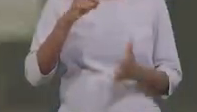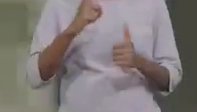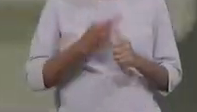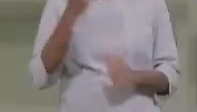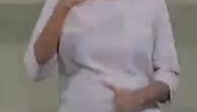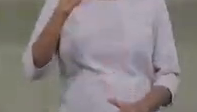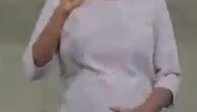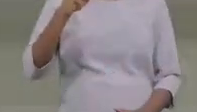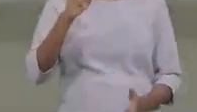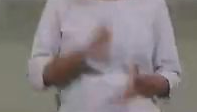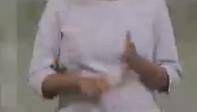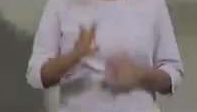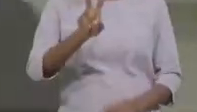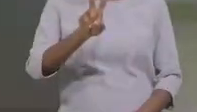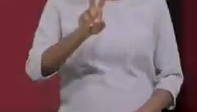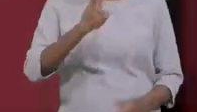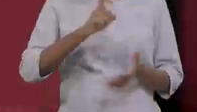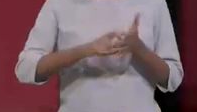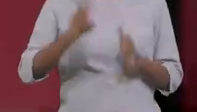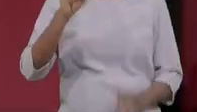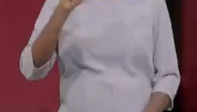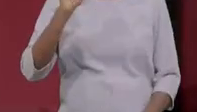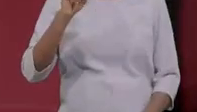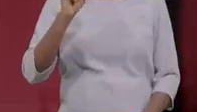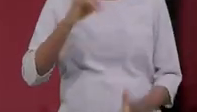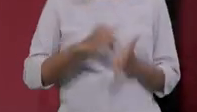1 Corinthiens chapitre 2, 12.